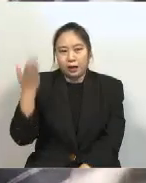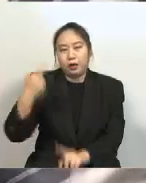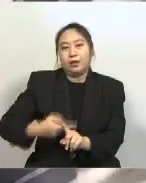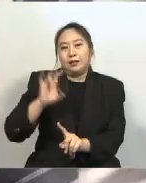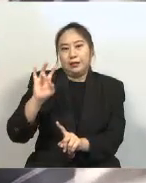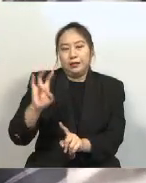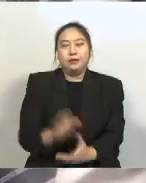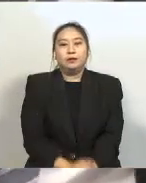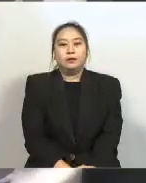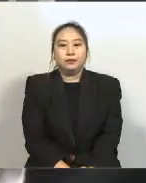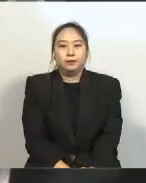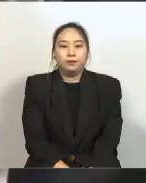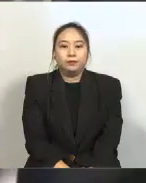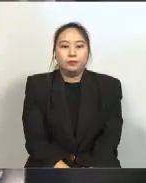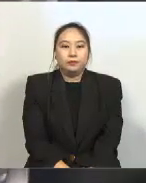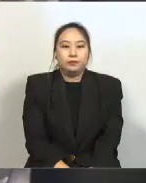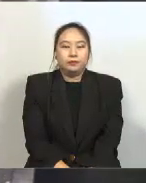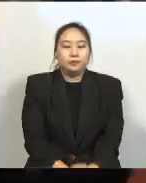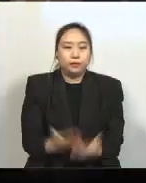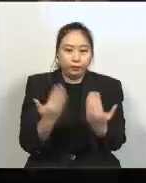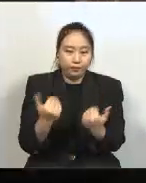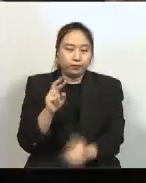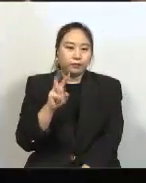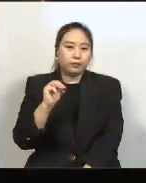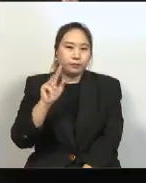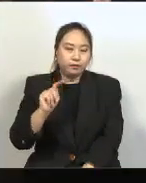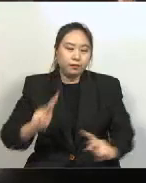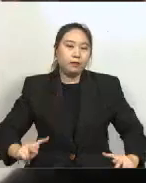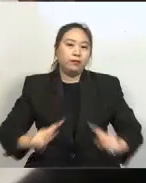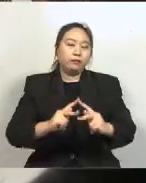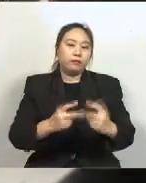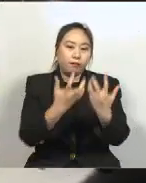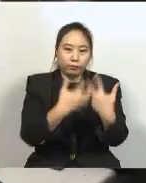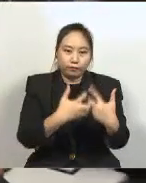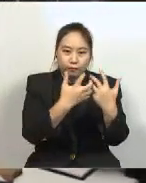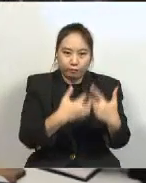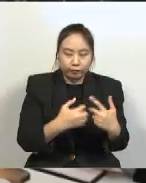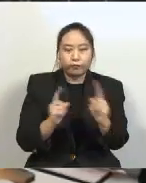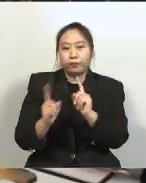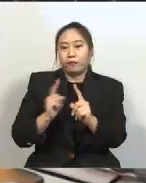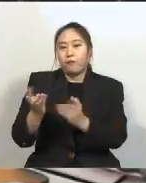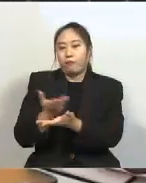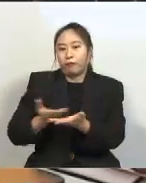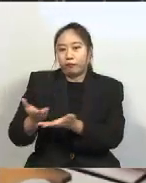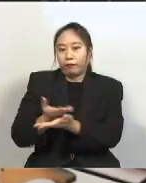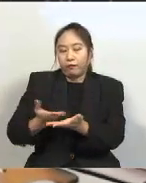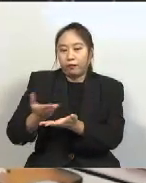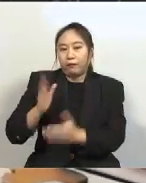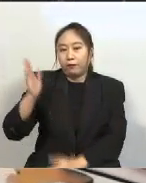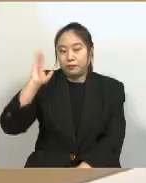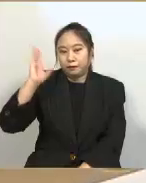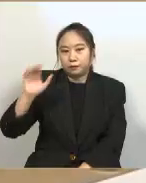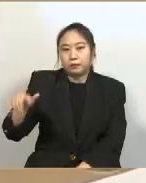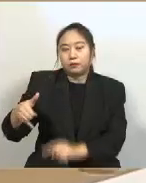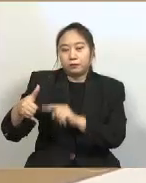ผ่านมานี่เองนะคะ นอกจากนี้ค่ะรัฐมนตรีว่าการกระทรวงอุตสาหกรรมได้หารือร่วมกับนายอากิระคาว